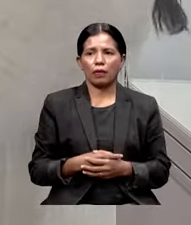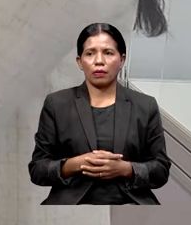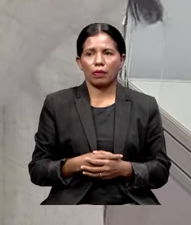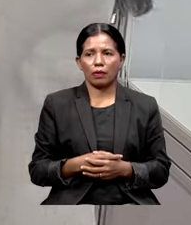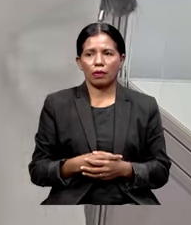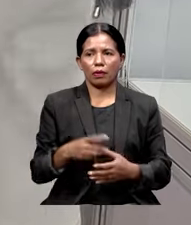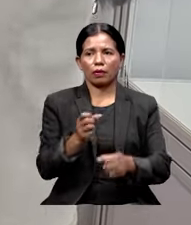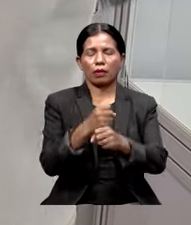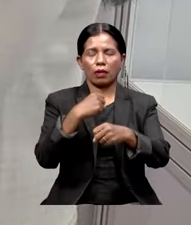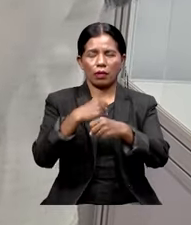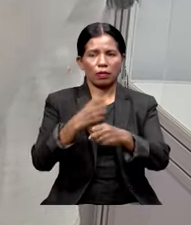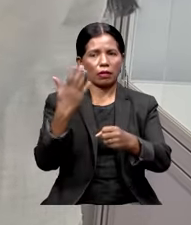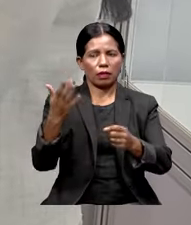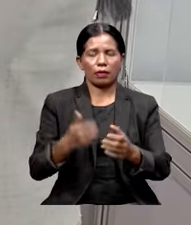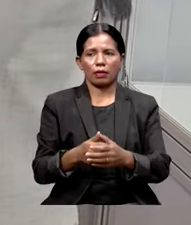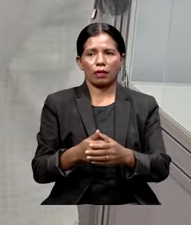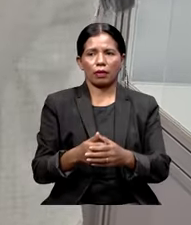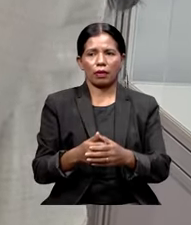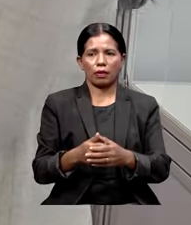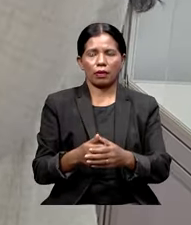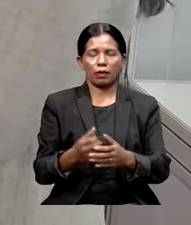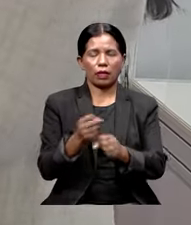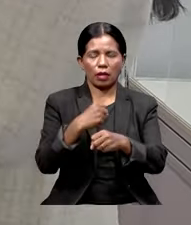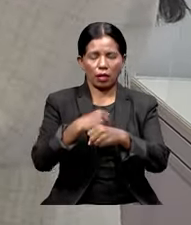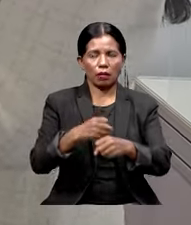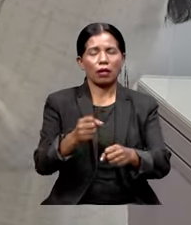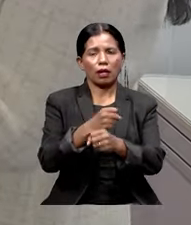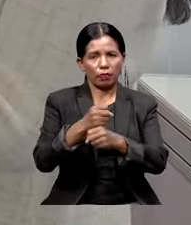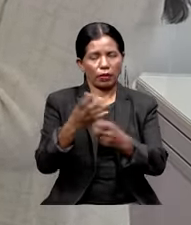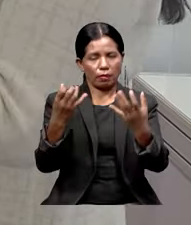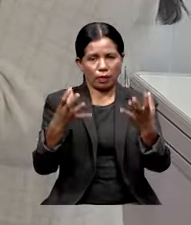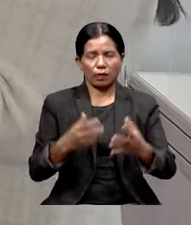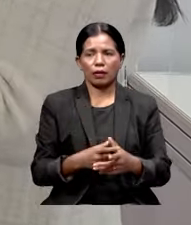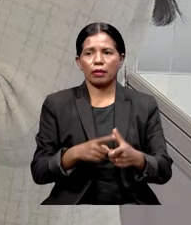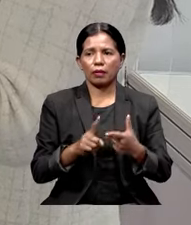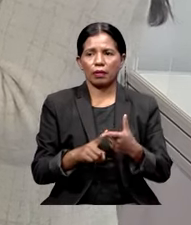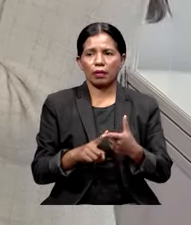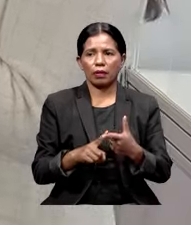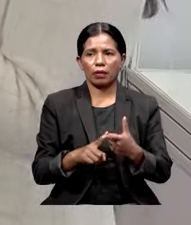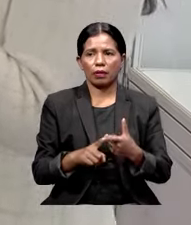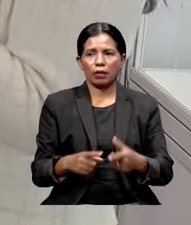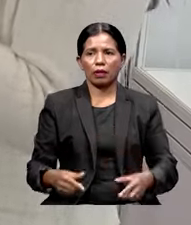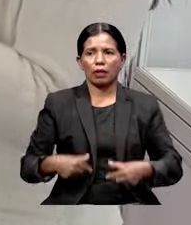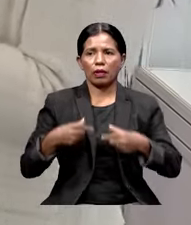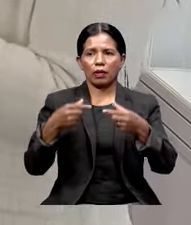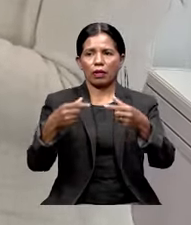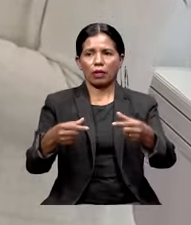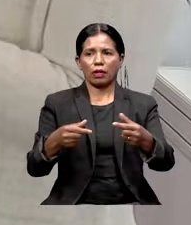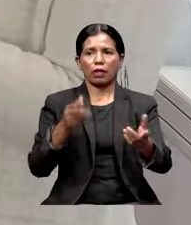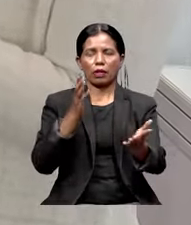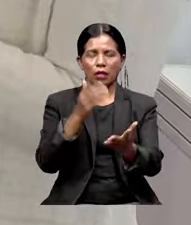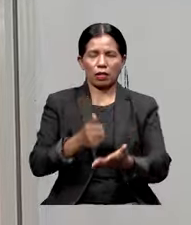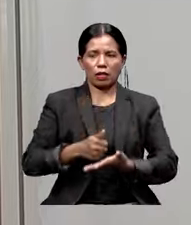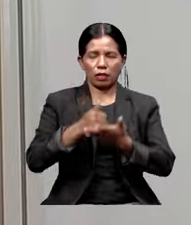proses reabilitasi yang lain, proses waktu kita produksi di kafe barat itu, dan depois belemos hanya for asistensi